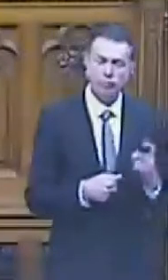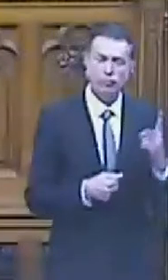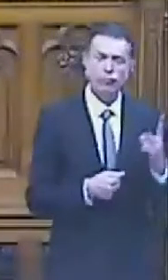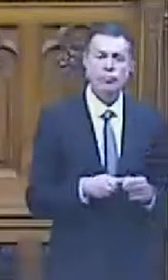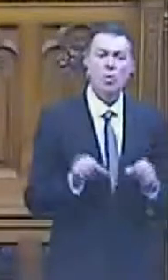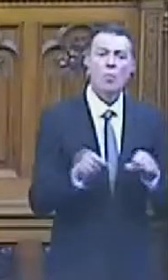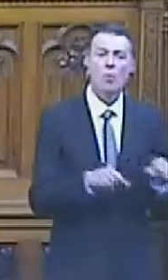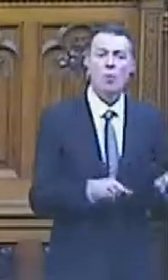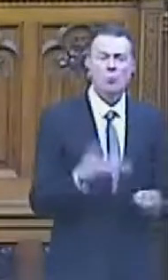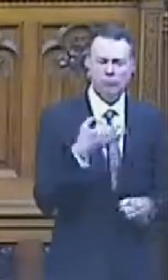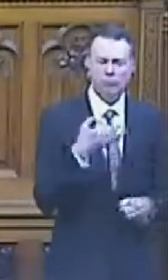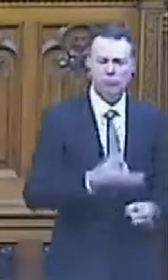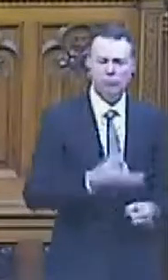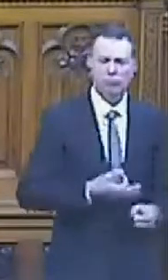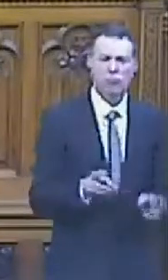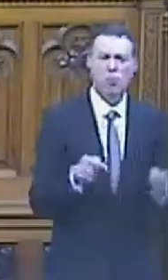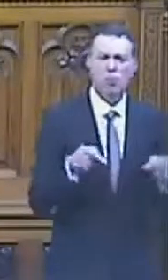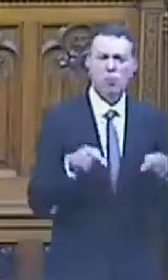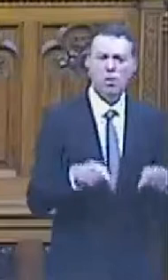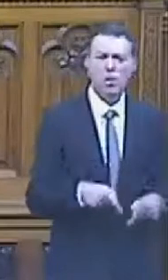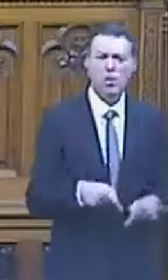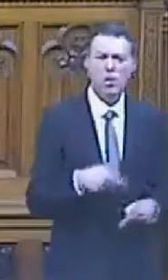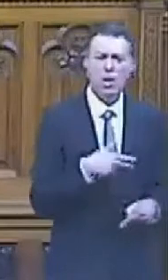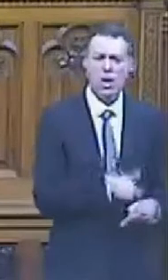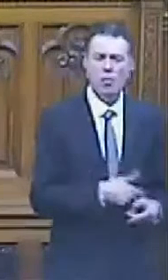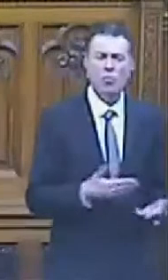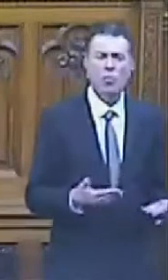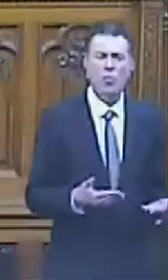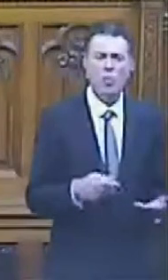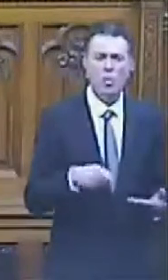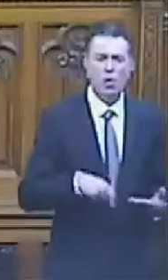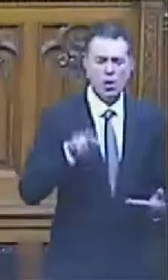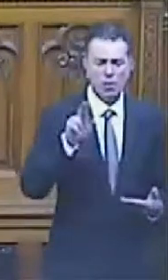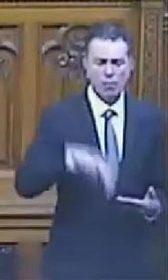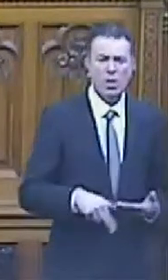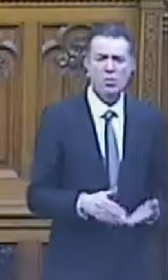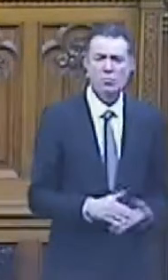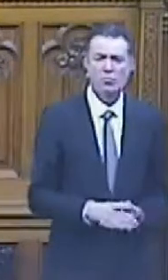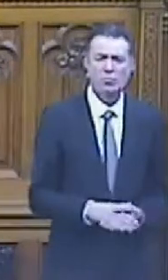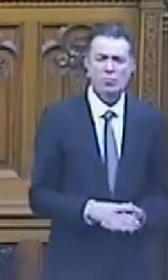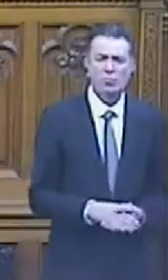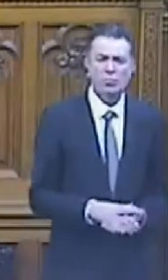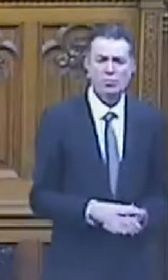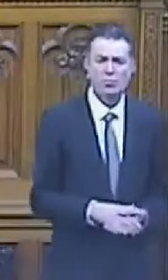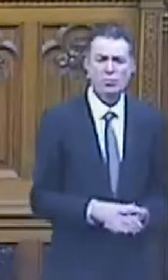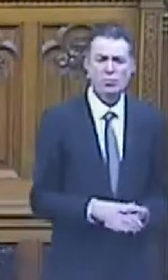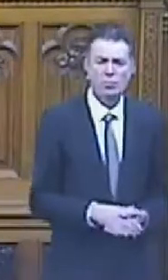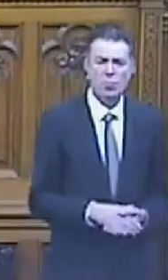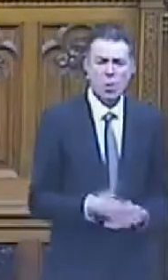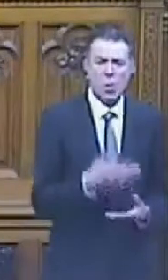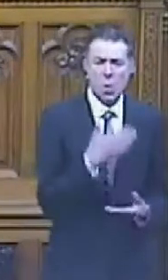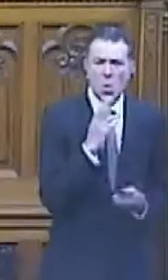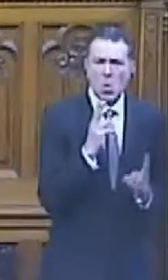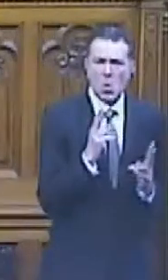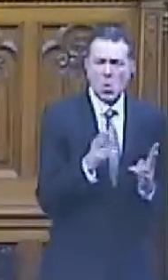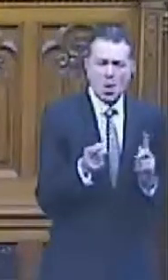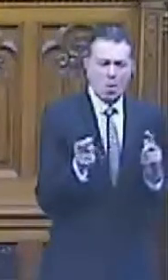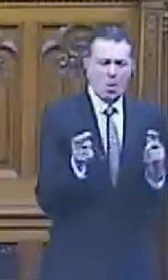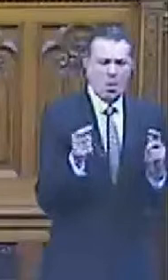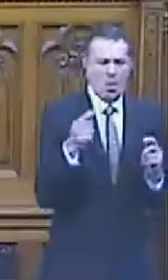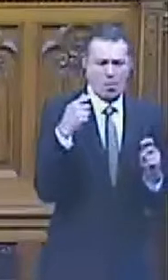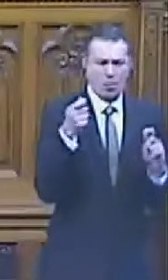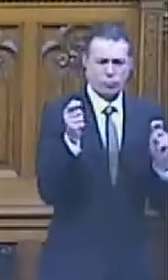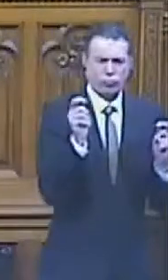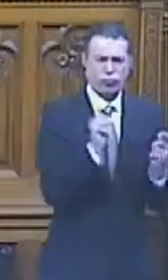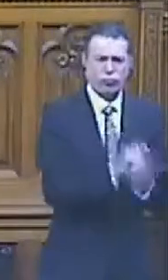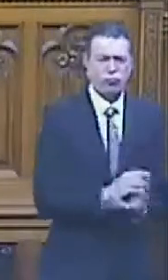schon, warum hier die Fraktion der SPÖ in Wien nicht einmal über ihren eigenen Schatten springen kann. Und davon rede